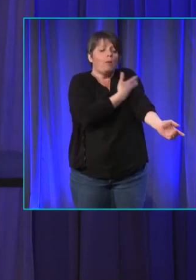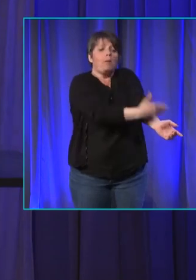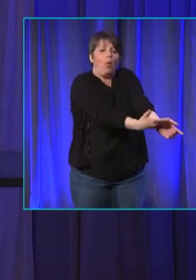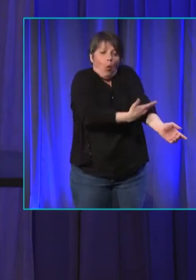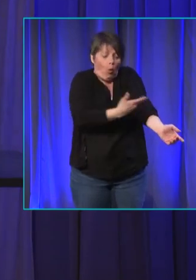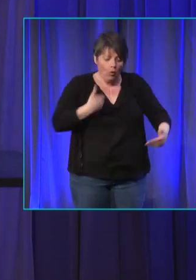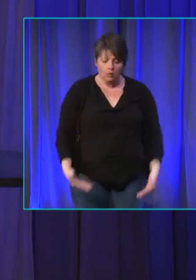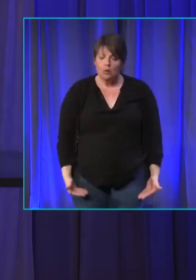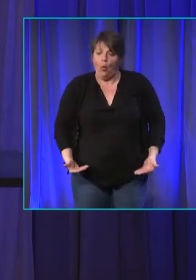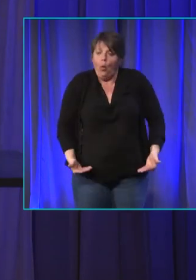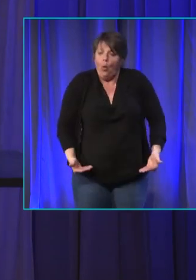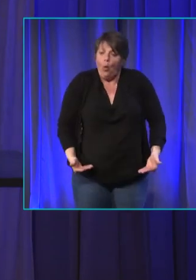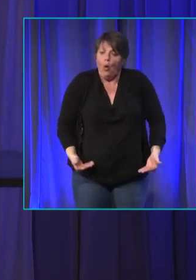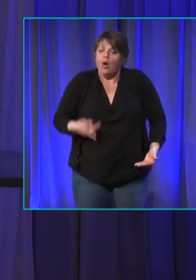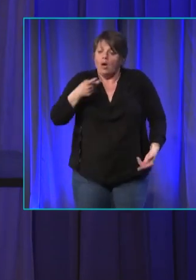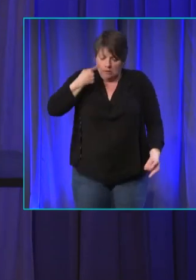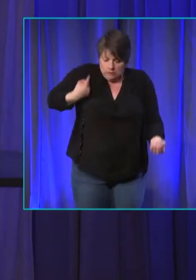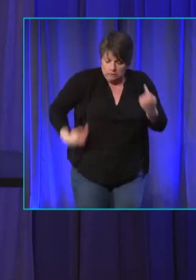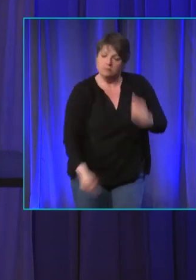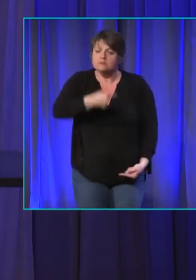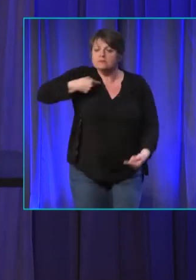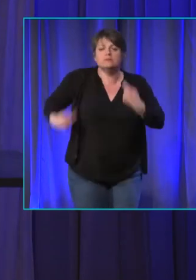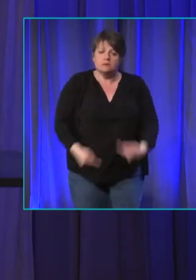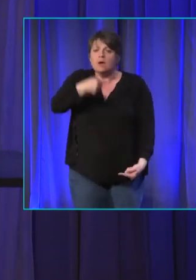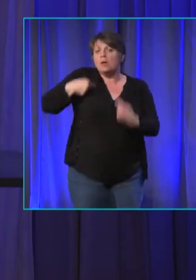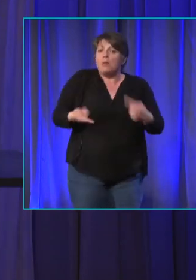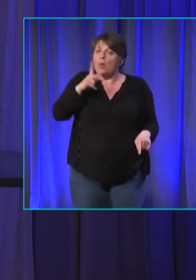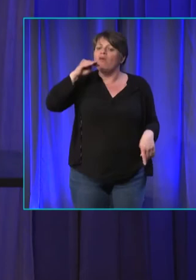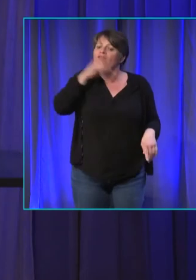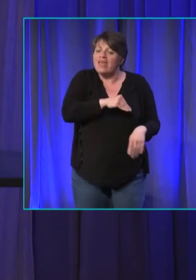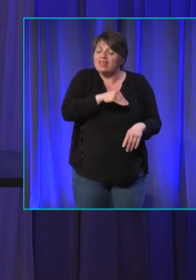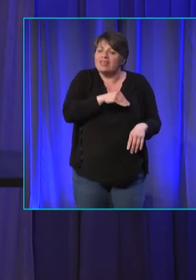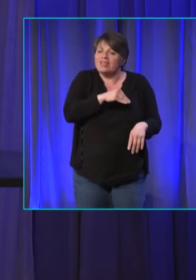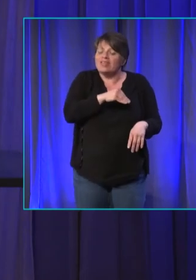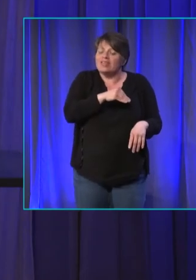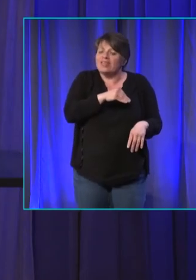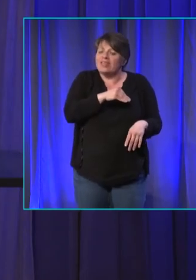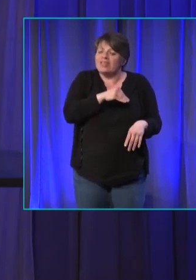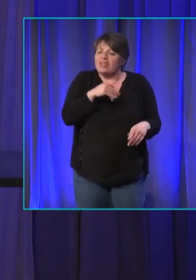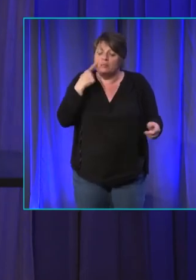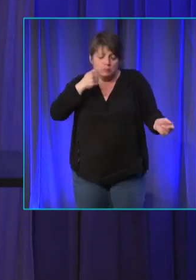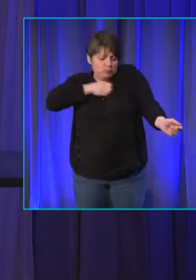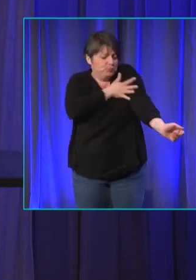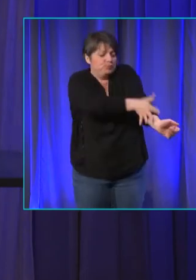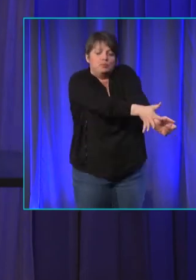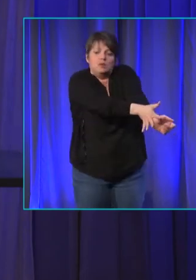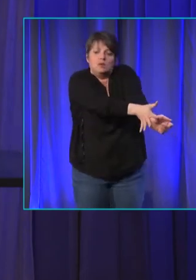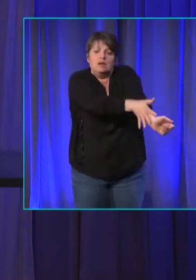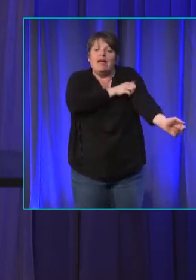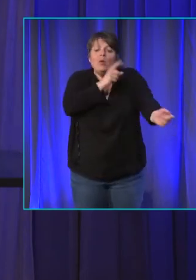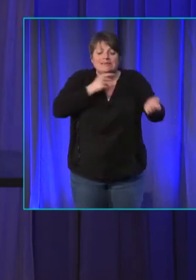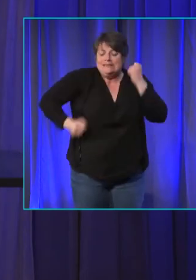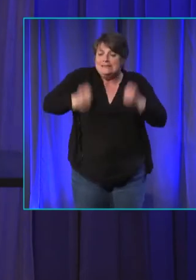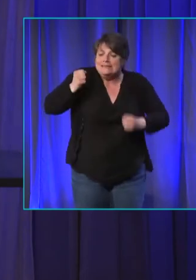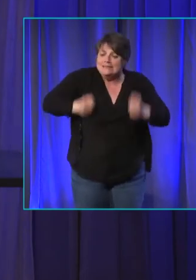jambes. C'est plus facile d'accélérer des petits bras ou des petites jambes, et c'est plus facile de décélérer ces